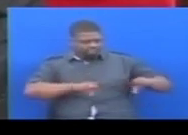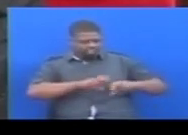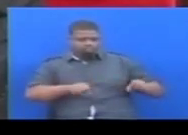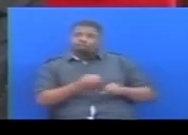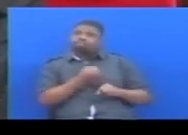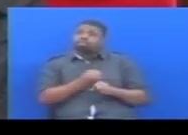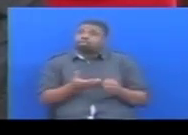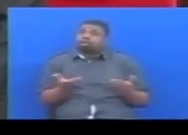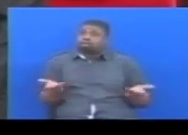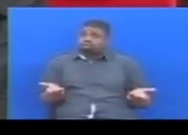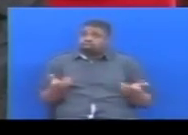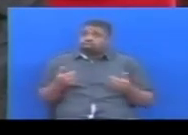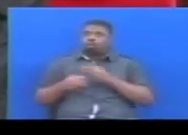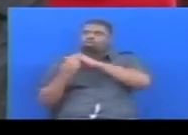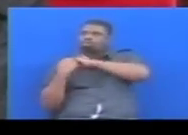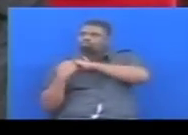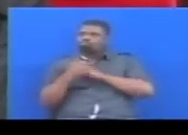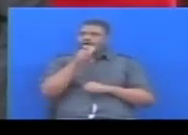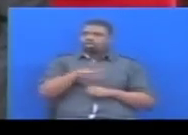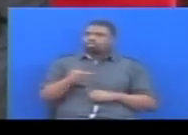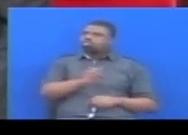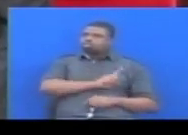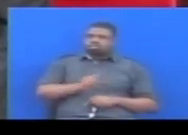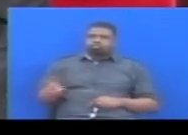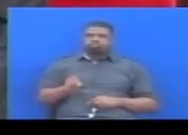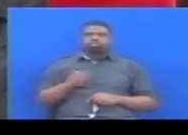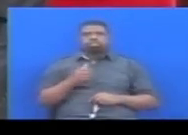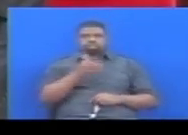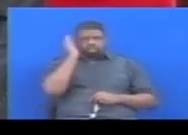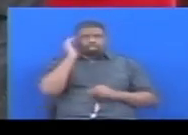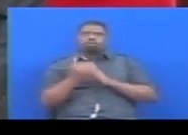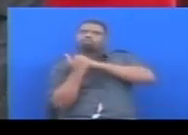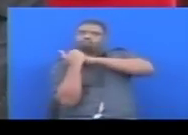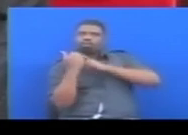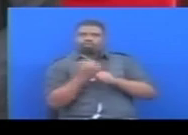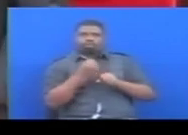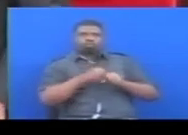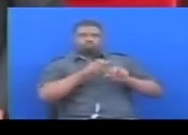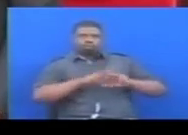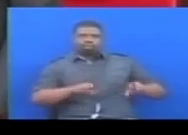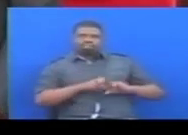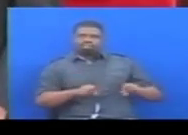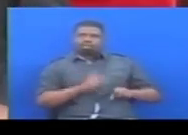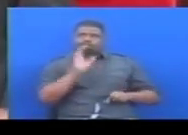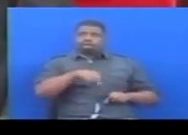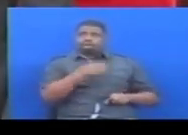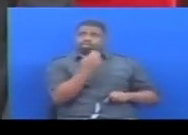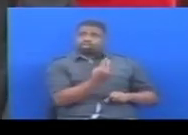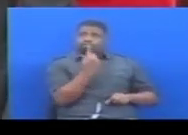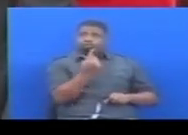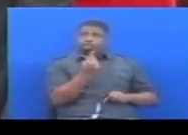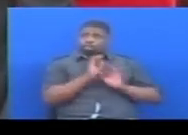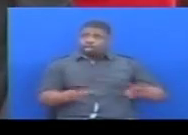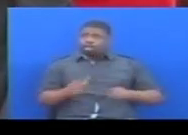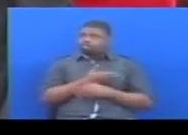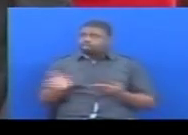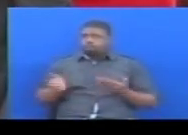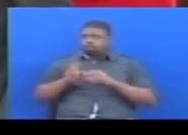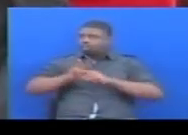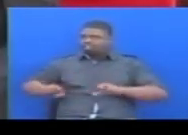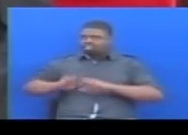Sio kwa sababu sio wajibu wa wananchi, ni wajibu wa serikali kufanya huo utafiti, na miaka 21 imepita bila huo utafiti. Swali la